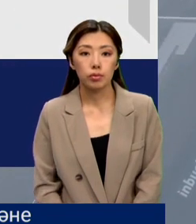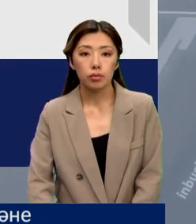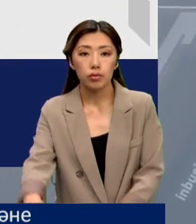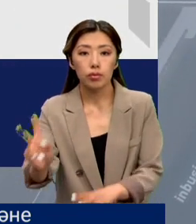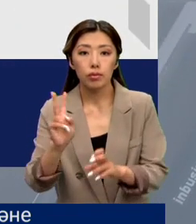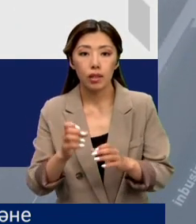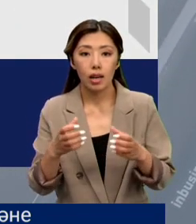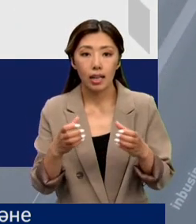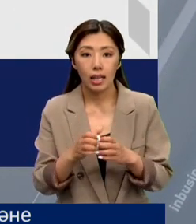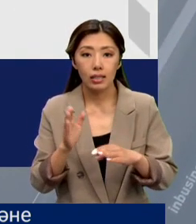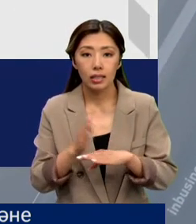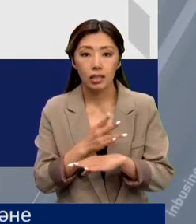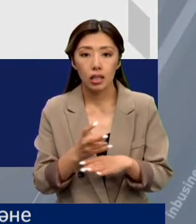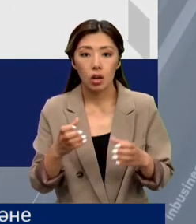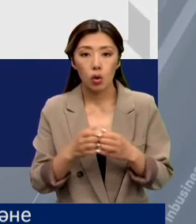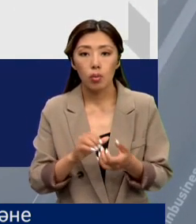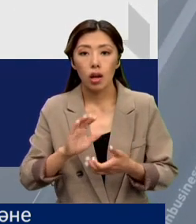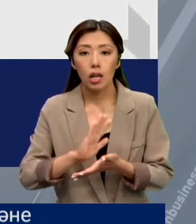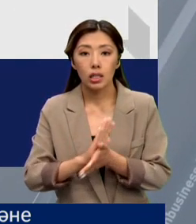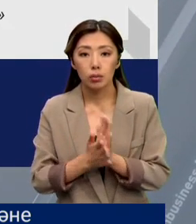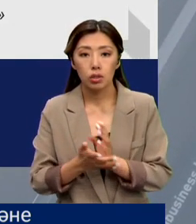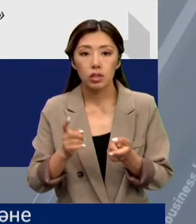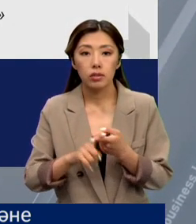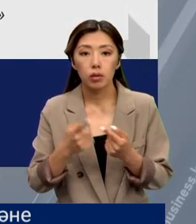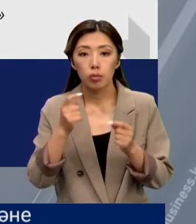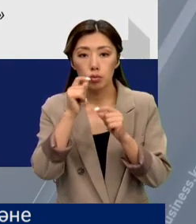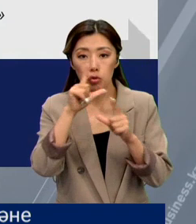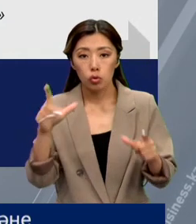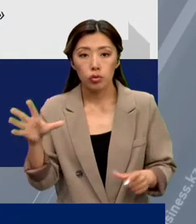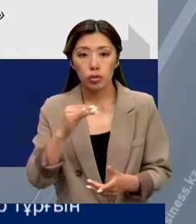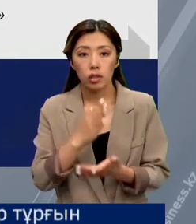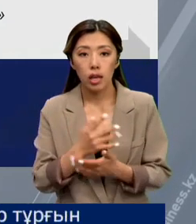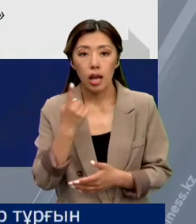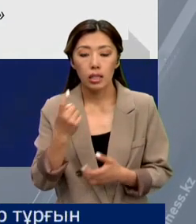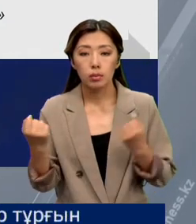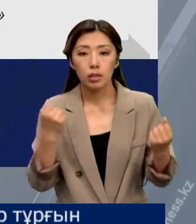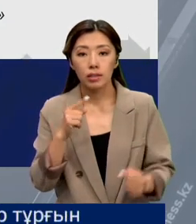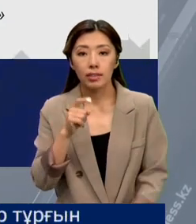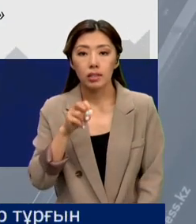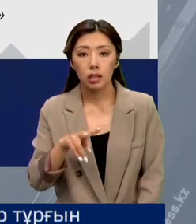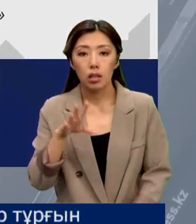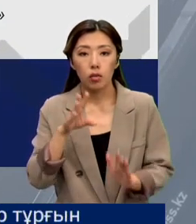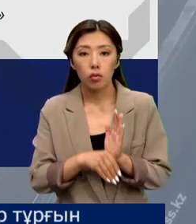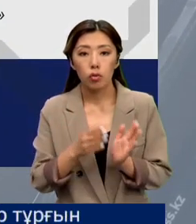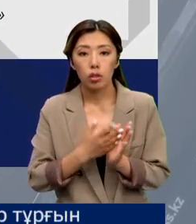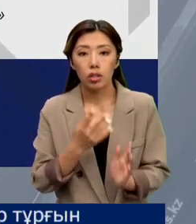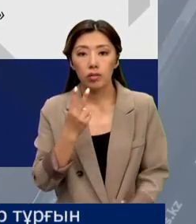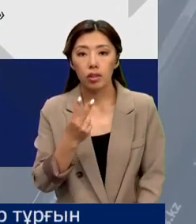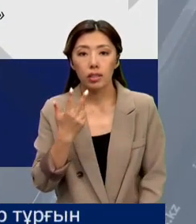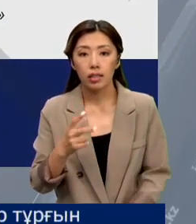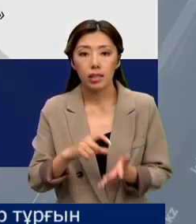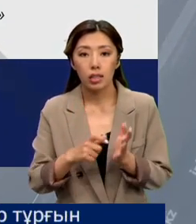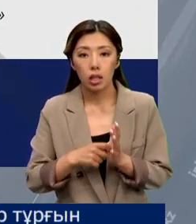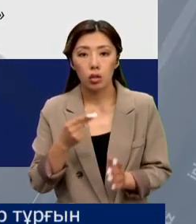Деление класса на группы отменено по следующим причинам. В большинстве школ имеется один спортивный зал, в котором на уроке находится 2-3 класса